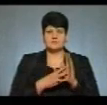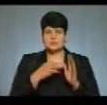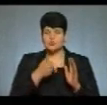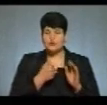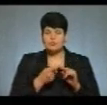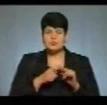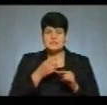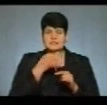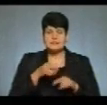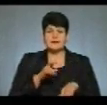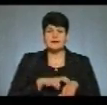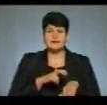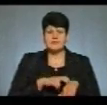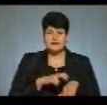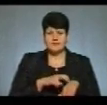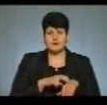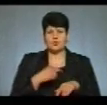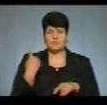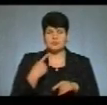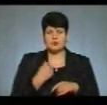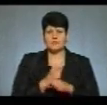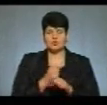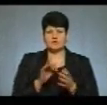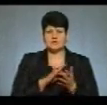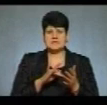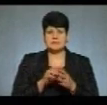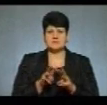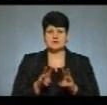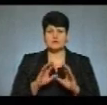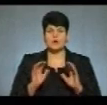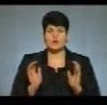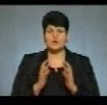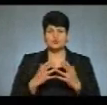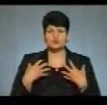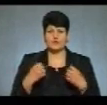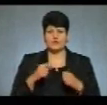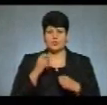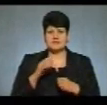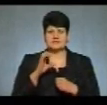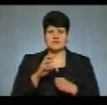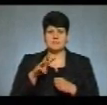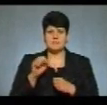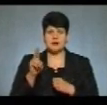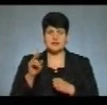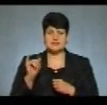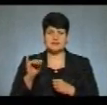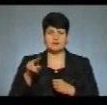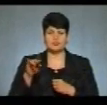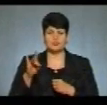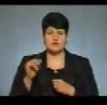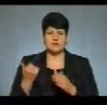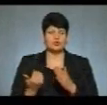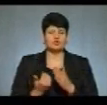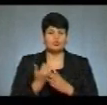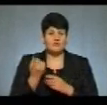Про це повідомила лікар-епідеміолог обласного лабораторного центру Міністерства охорони здоров'я України Світлана Матіпура. За її словами, нових